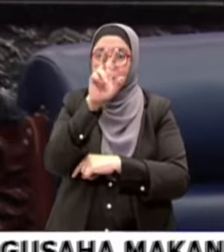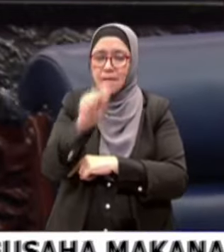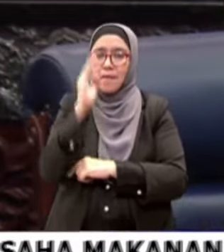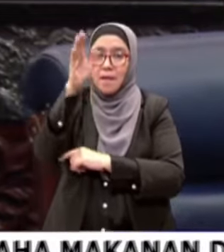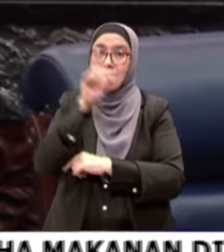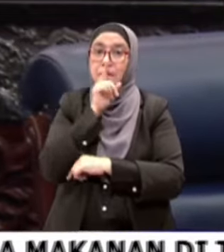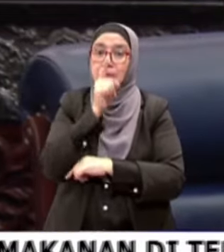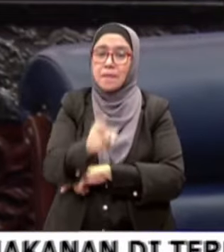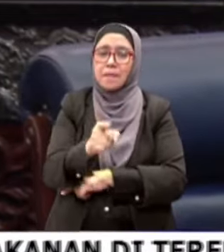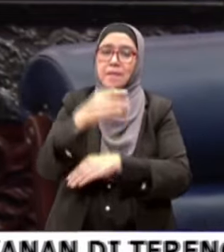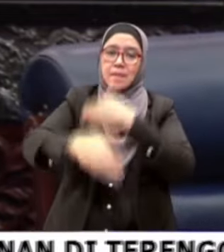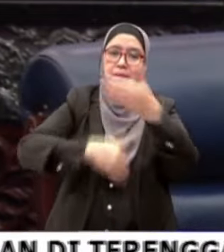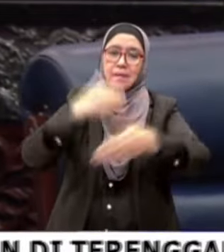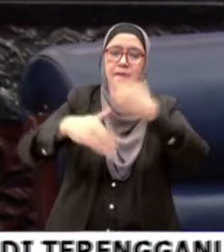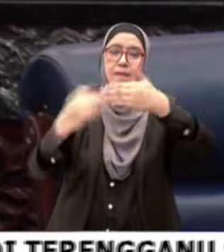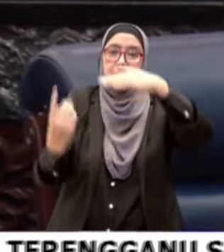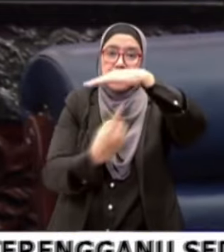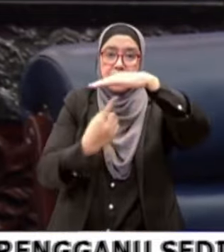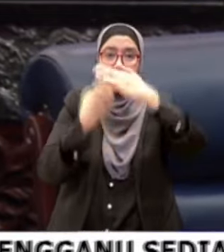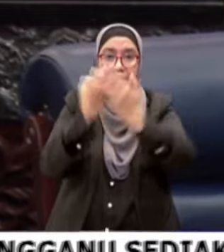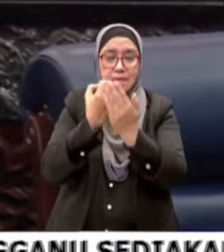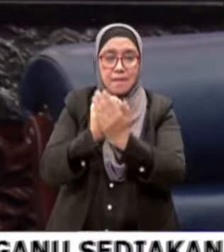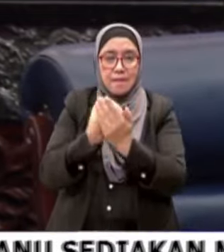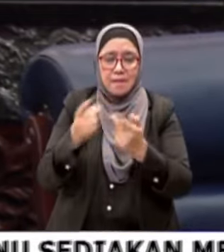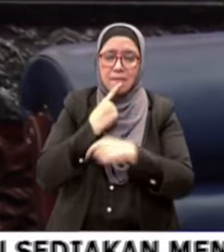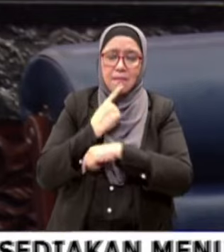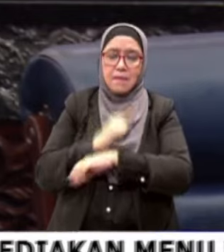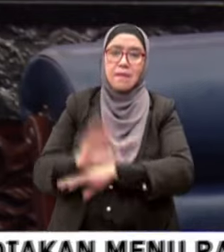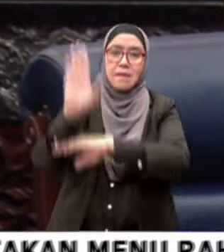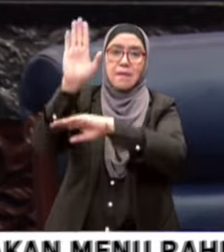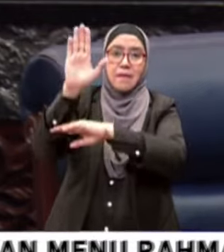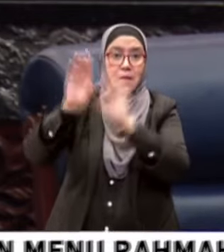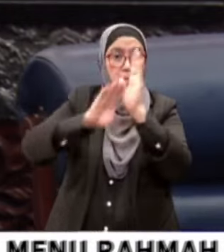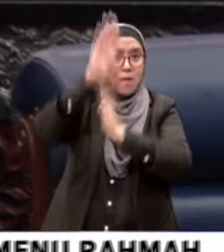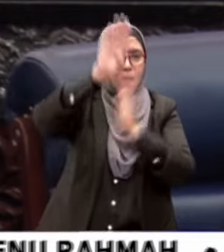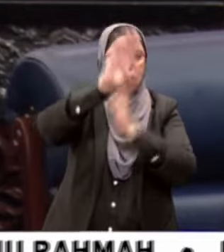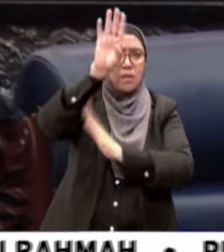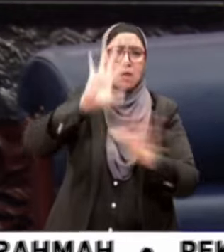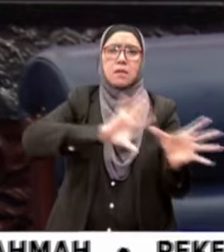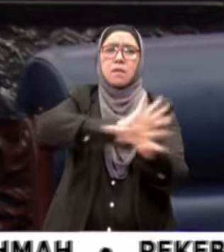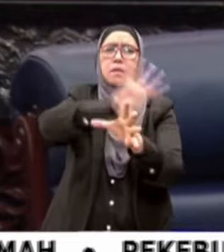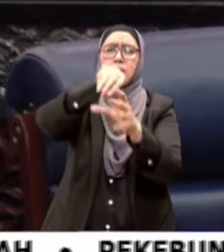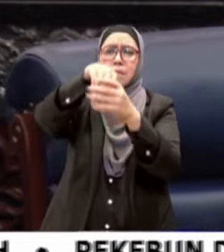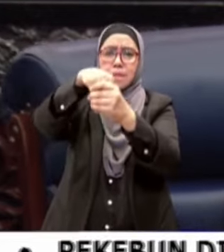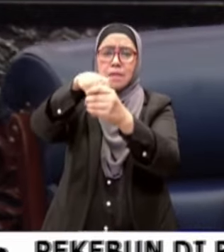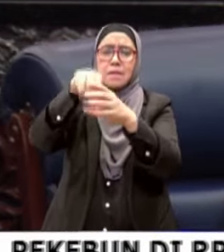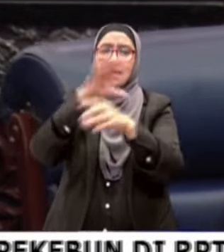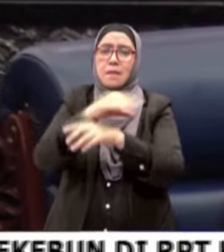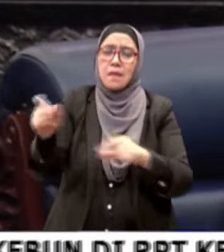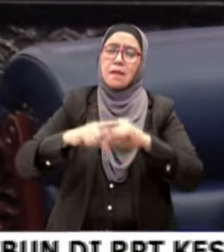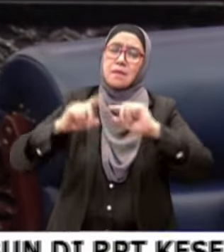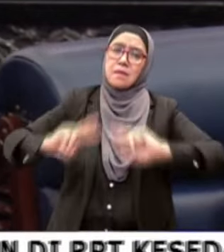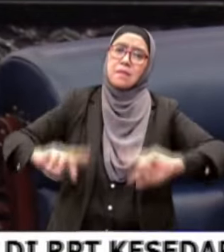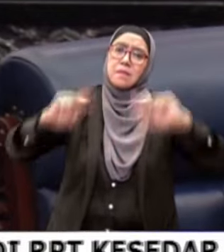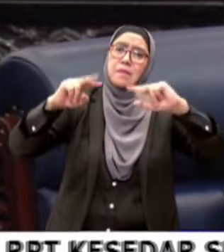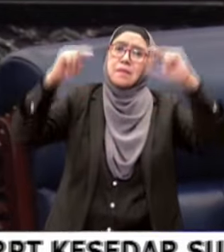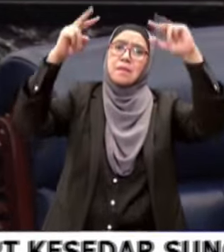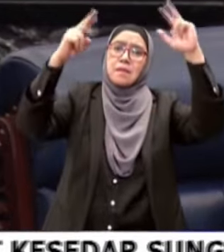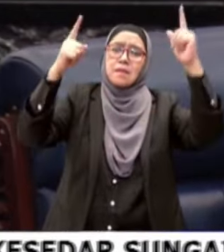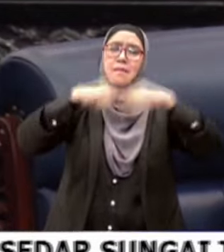dasar-dasar ekonomi menjamin pembangunan yang inklusif dan peningkatan kesejahteraan rakyat